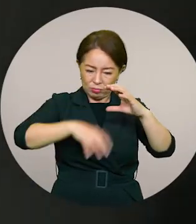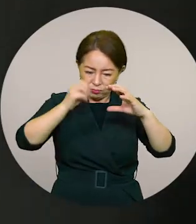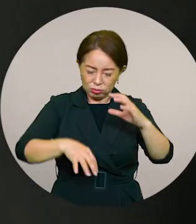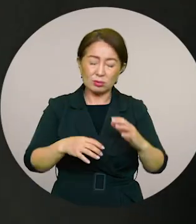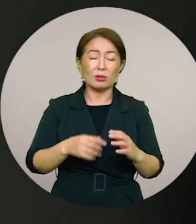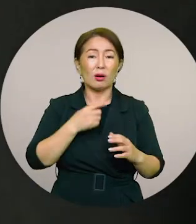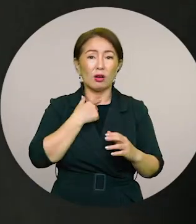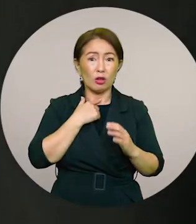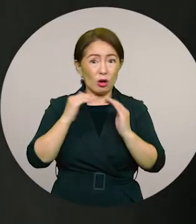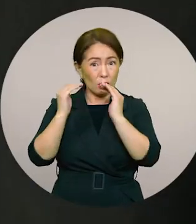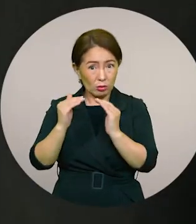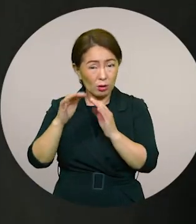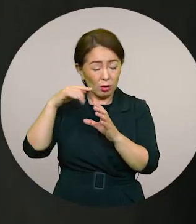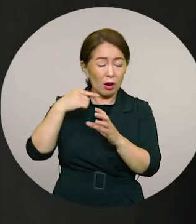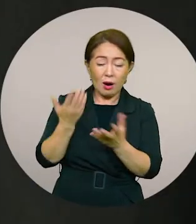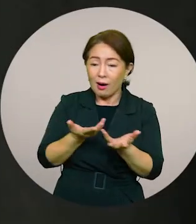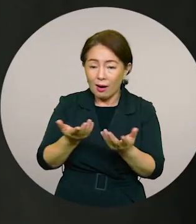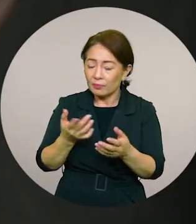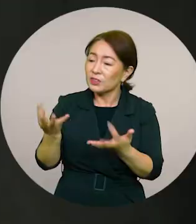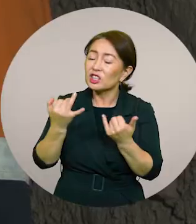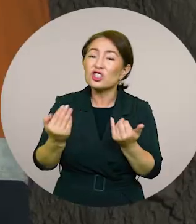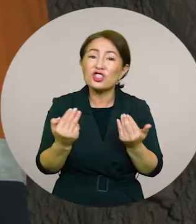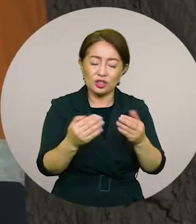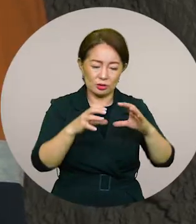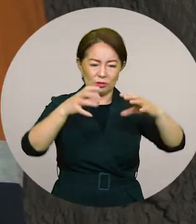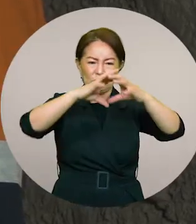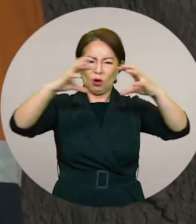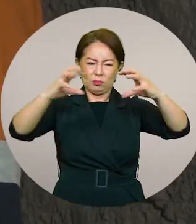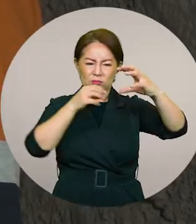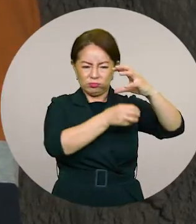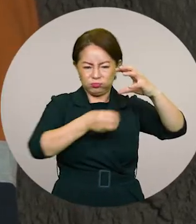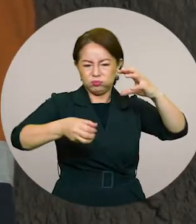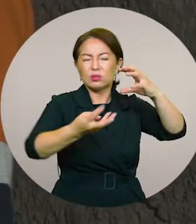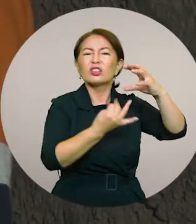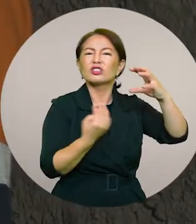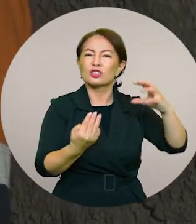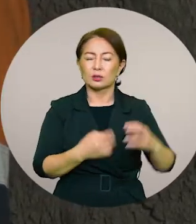ирэх ам гэх юм уу те. Тэр ам чинь одоо бид хэдий хийх вүлээ? Тэр бол